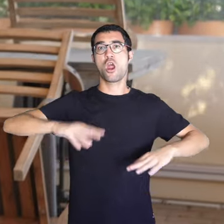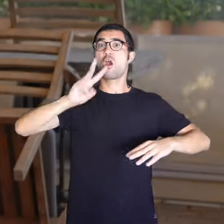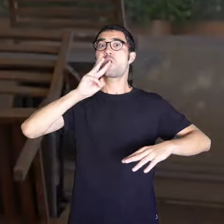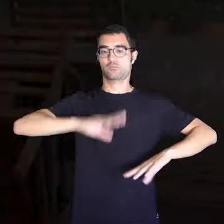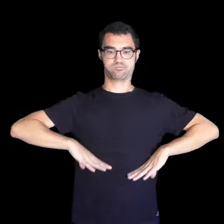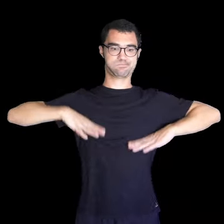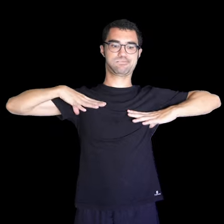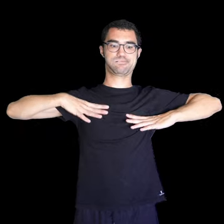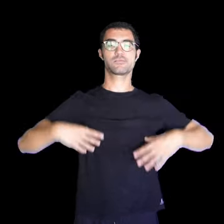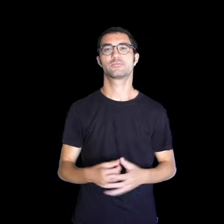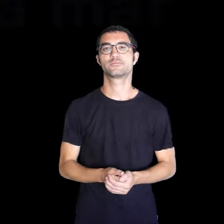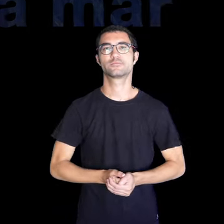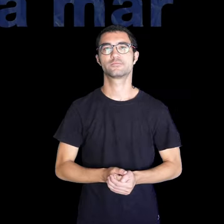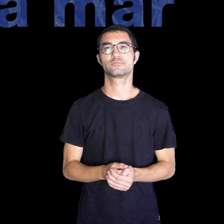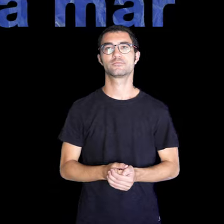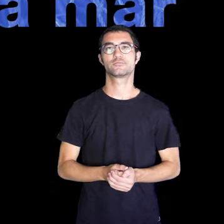passa la Carme.